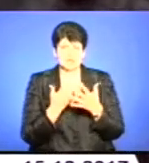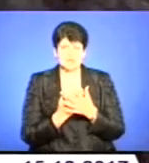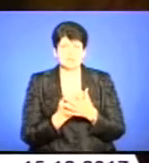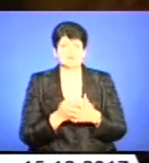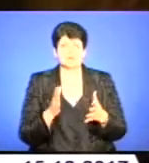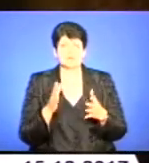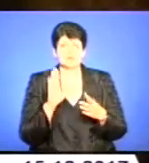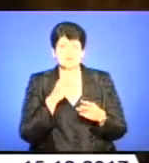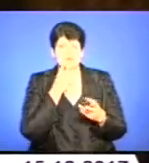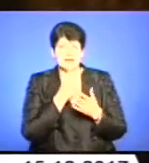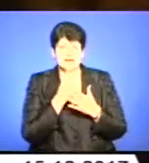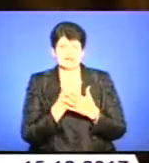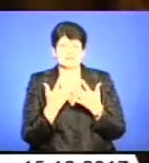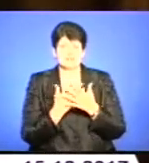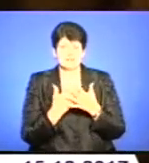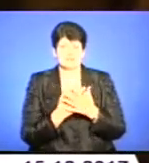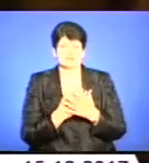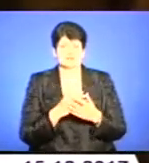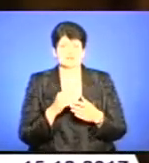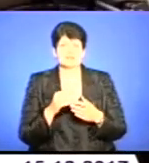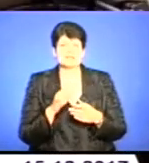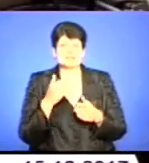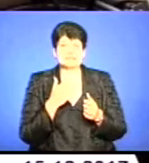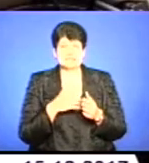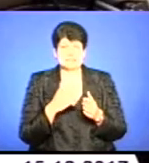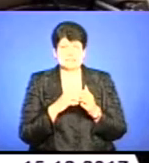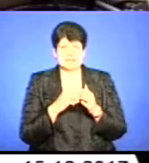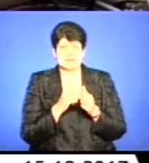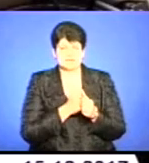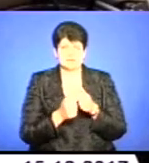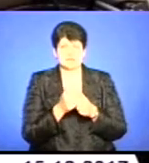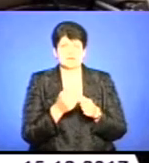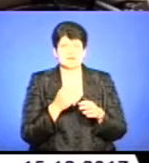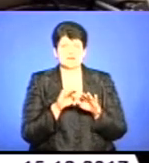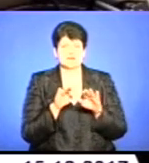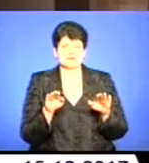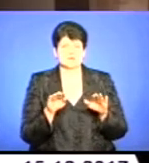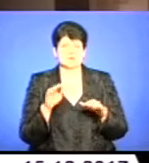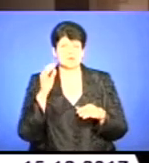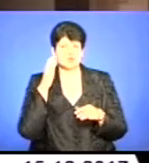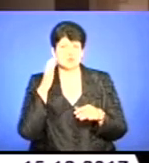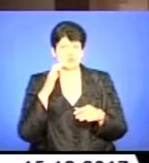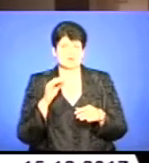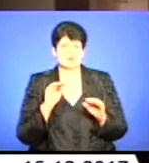«Інею», перегляд фільмів, номінованих на «Оскар». Серед фаворитів – «Рівень чорного» режисера Валентина Васяновича.